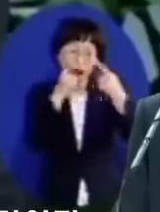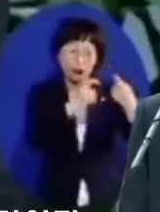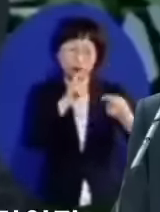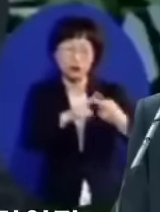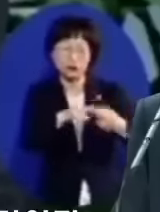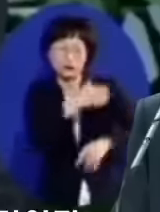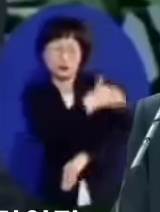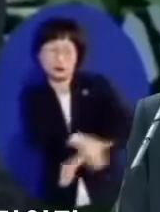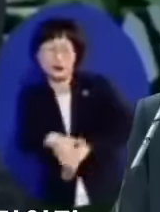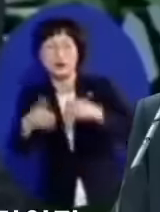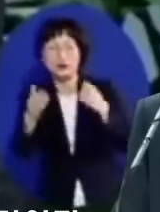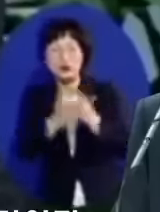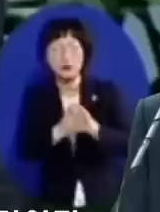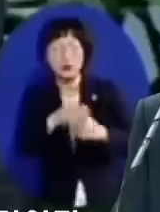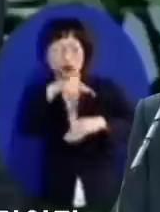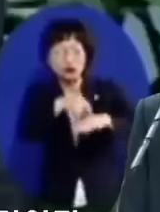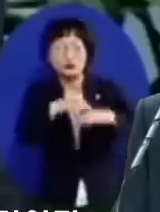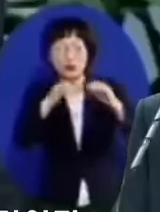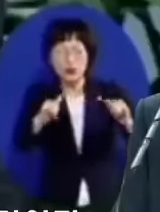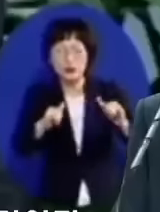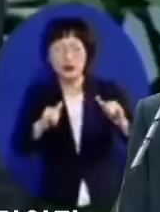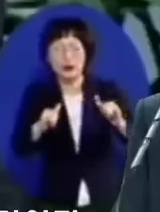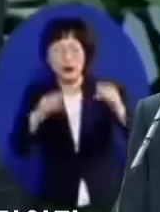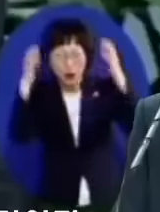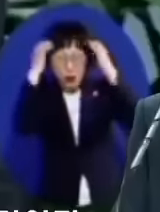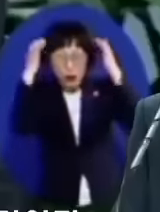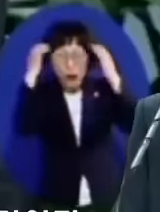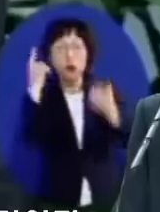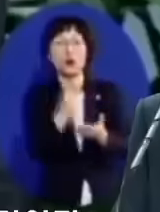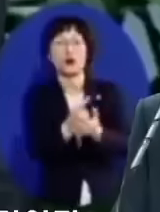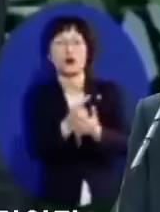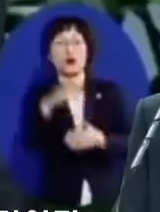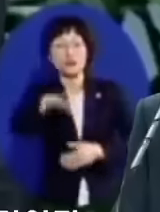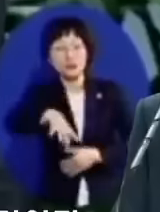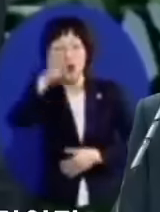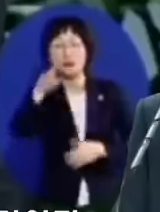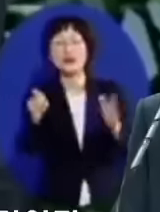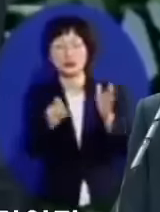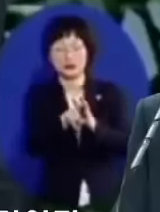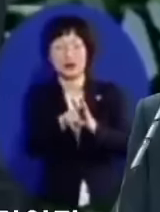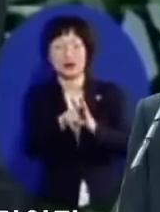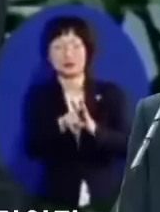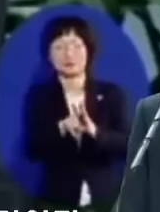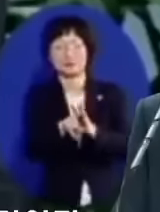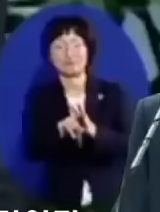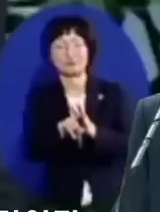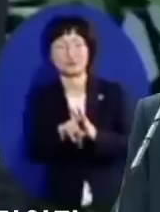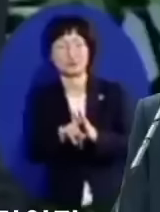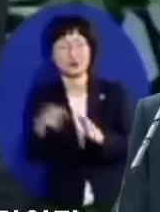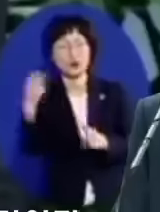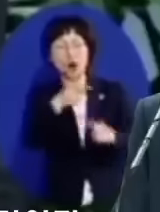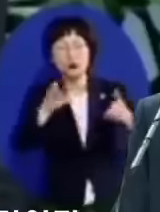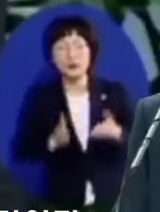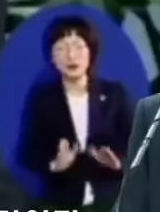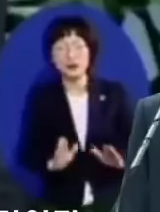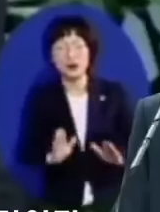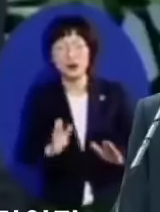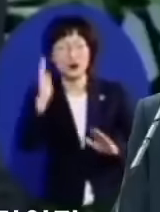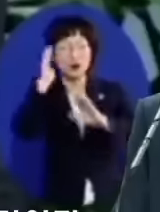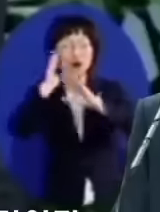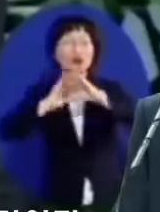굉장히 유고의 사람이 고통을 당하는 것입니다. 처음 신앙인은 거듭나서 천국인이